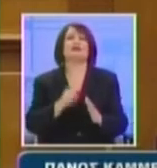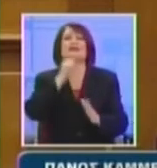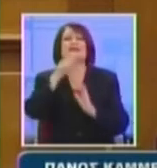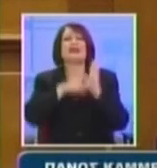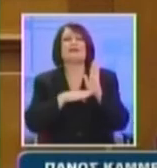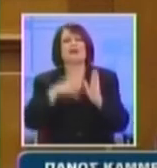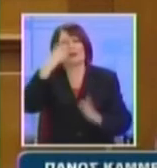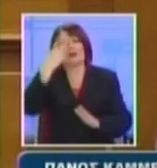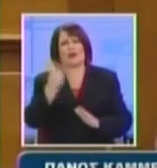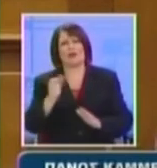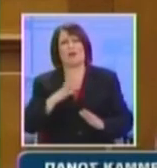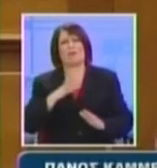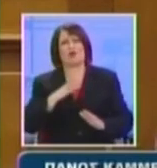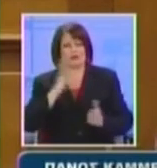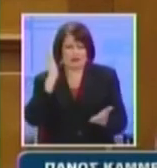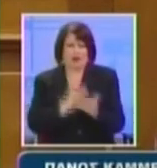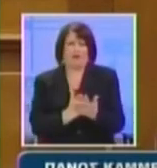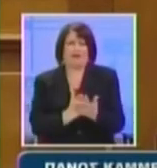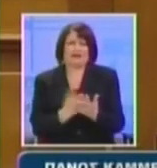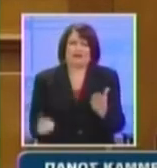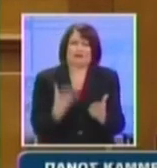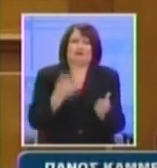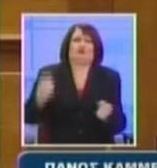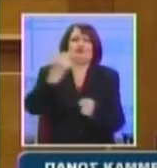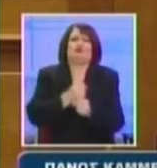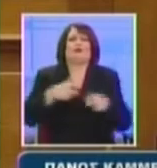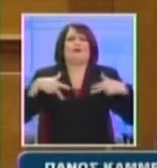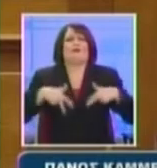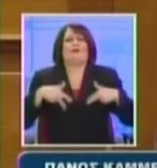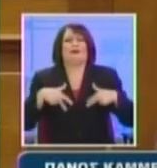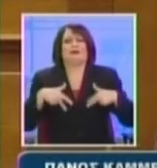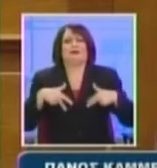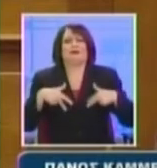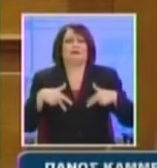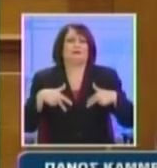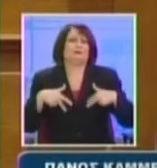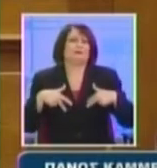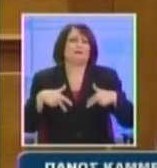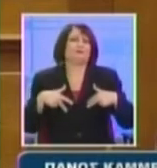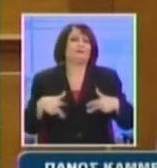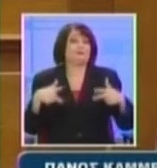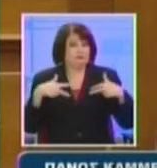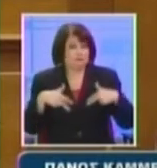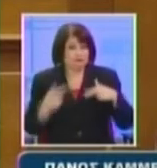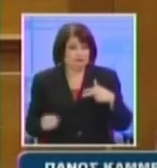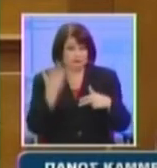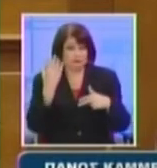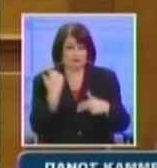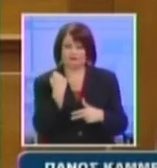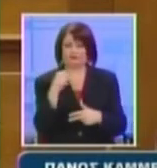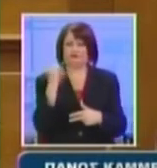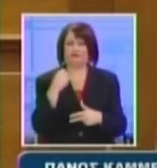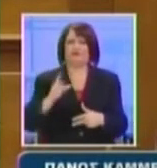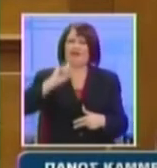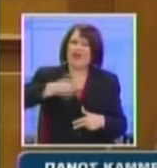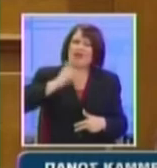δικαίωμα του Έλληνα πολίτη να επιλέξει μια νέα κυβέρνηση. Μια κυβέρνηση η οποία θα αρνηθεί να εκτελεί